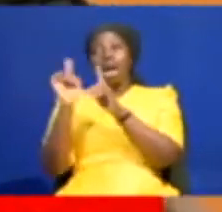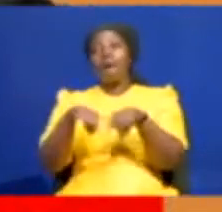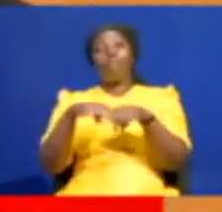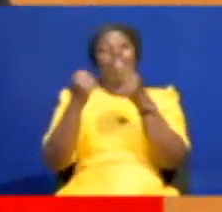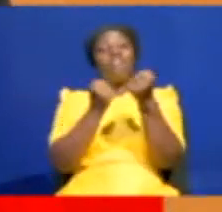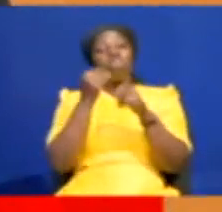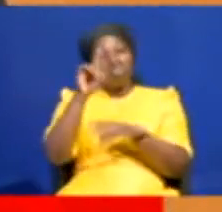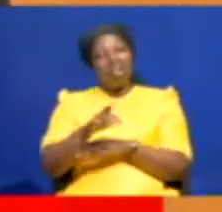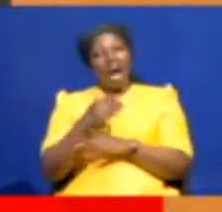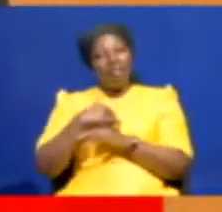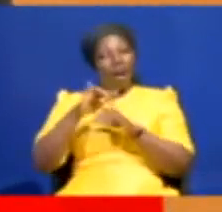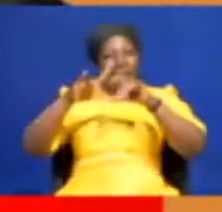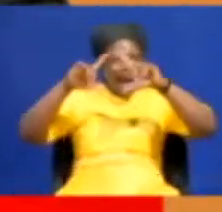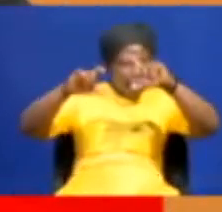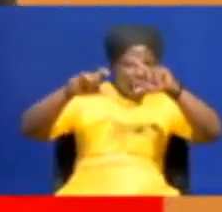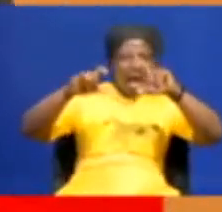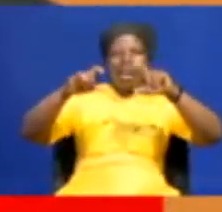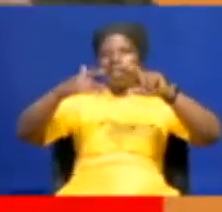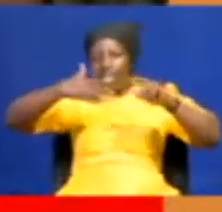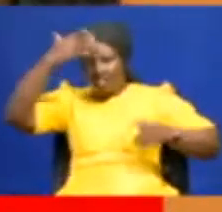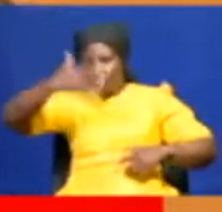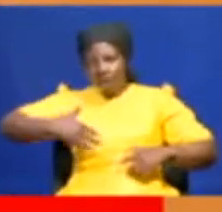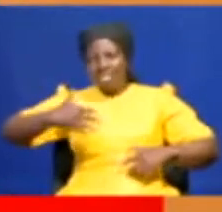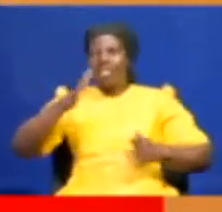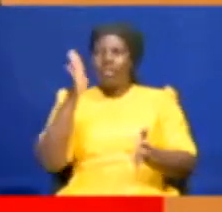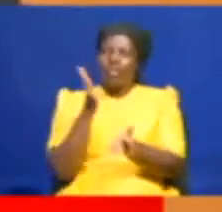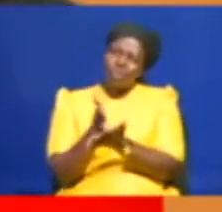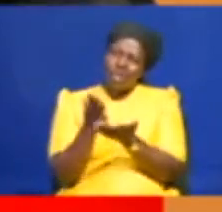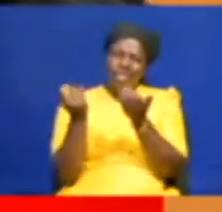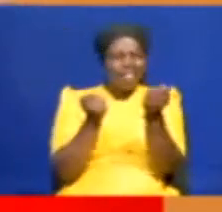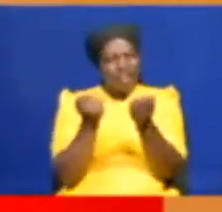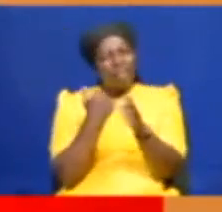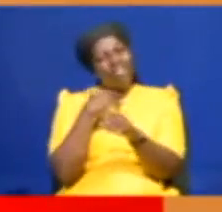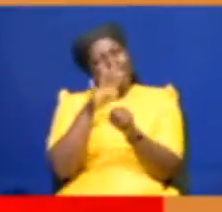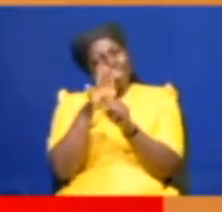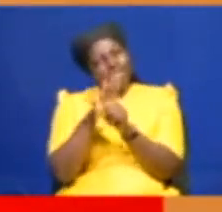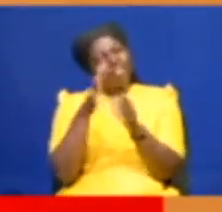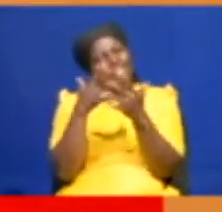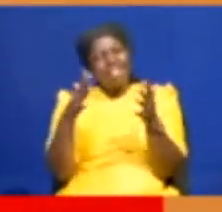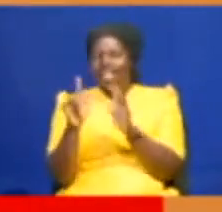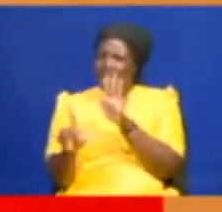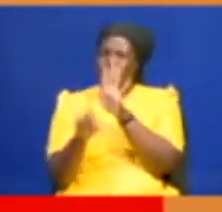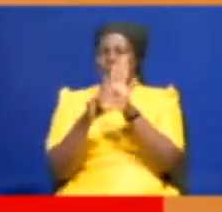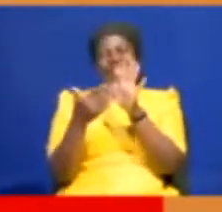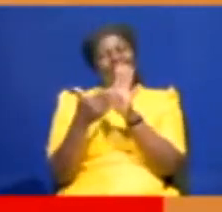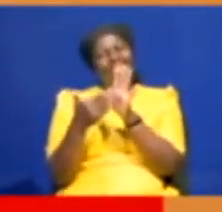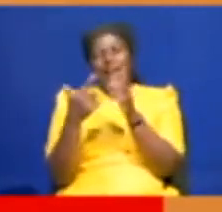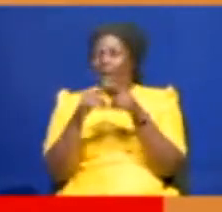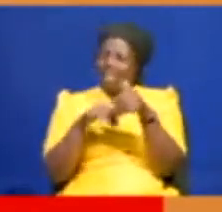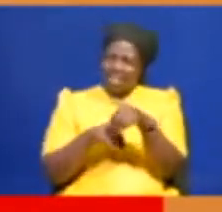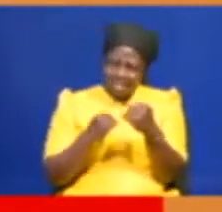mbele, na hizi gari kuna vitu vingi, sheria ziko lakini ni